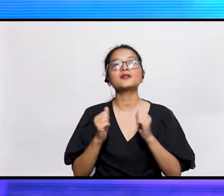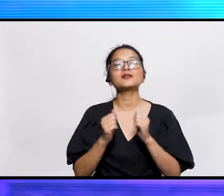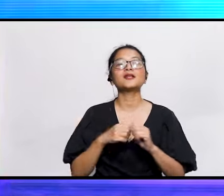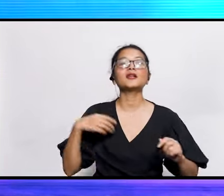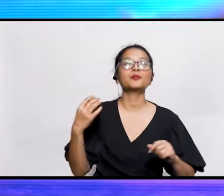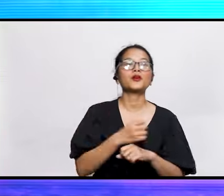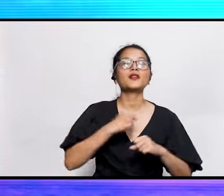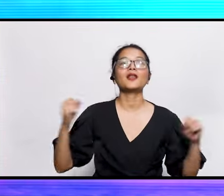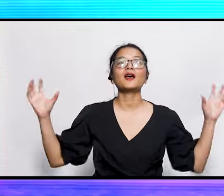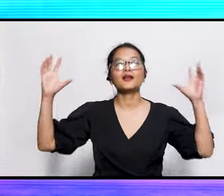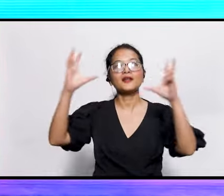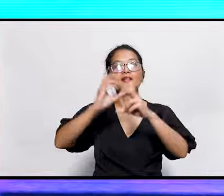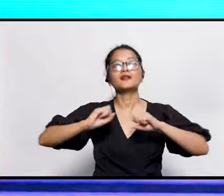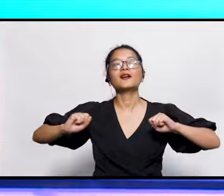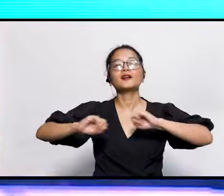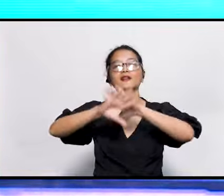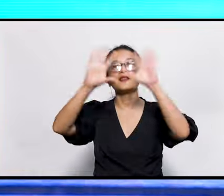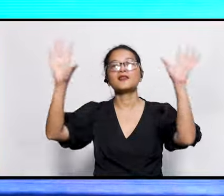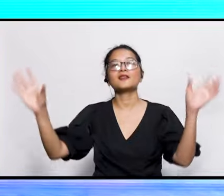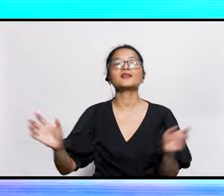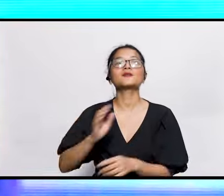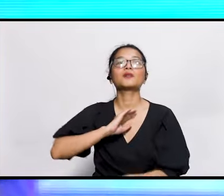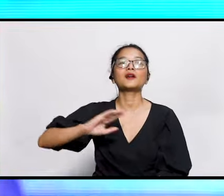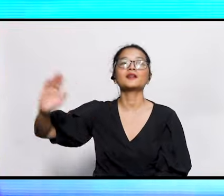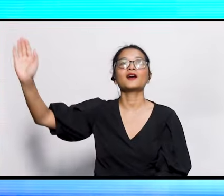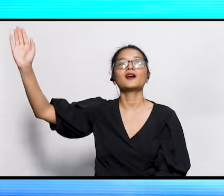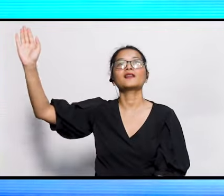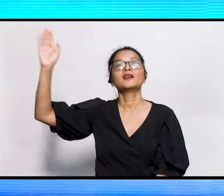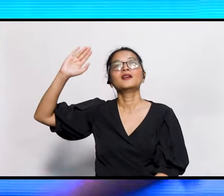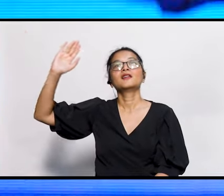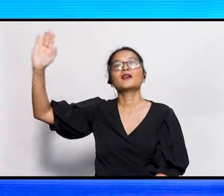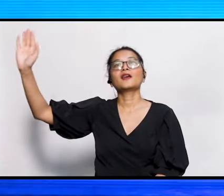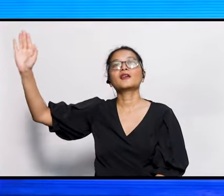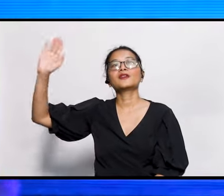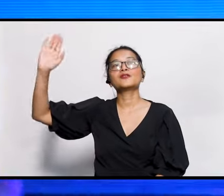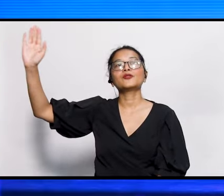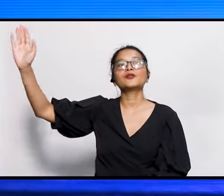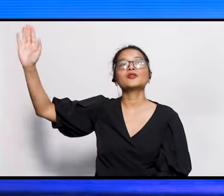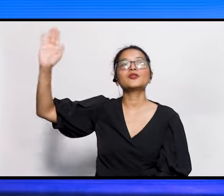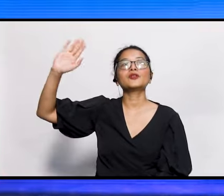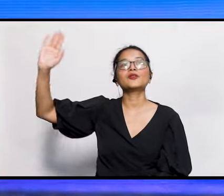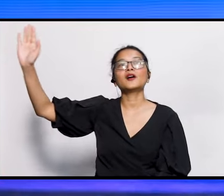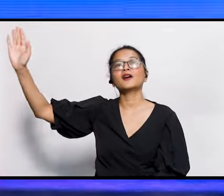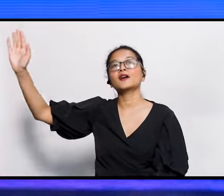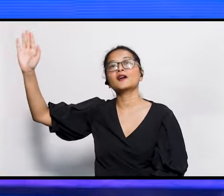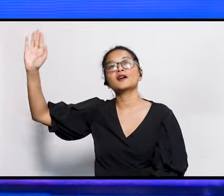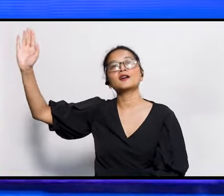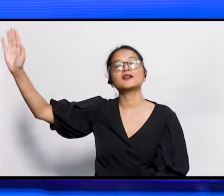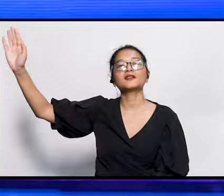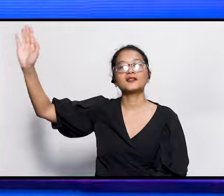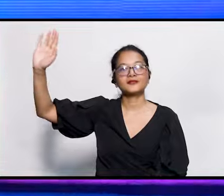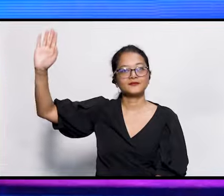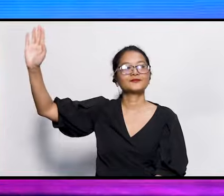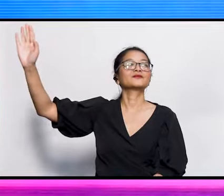Mir keeper the my God is who you